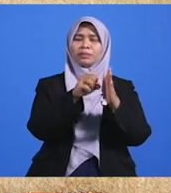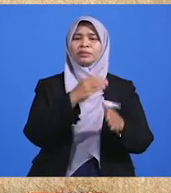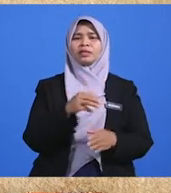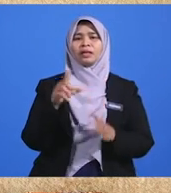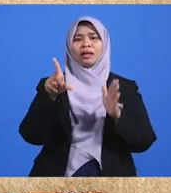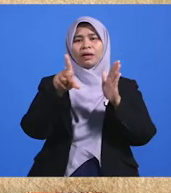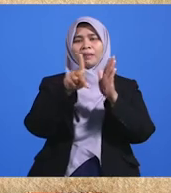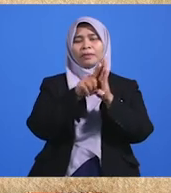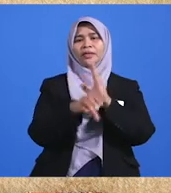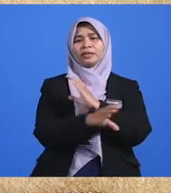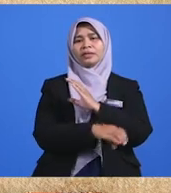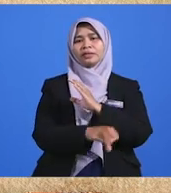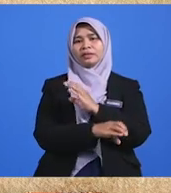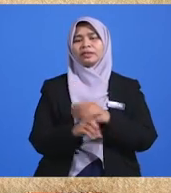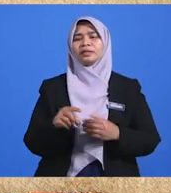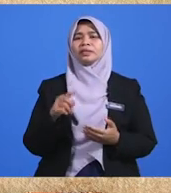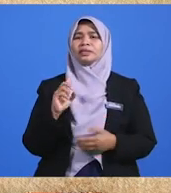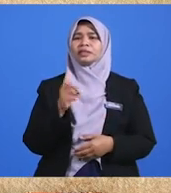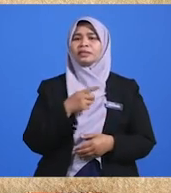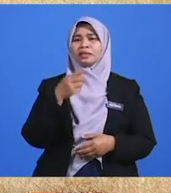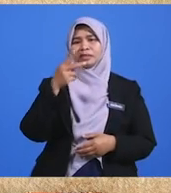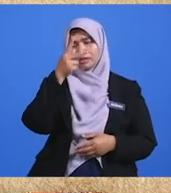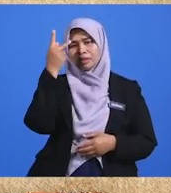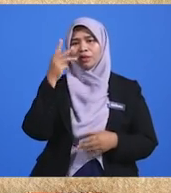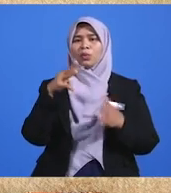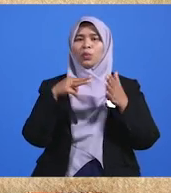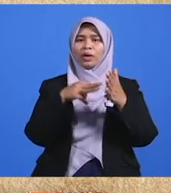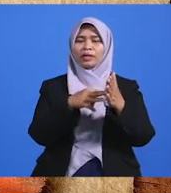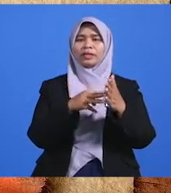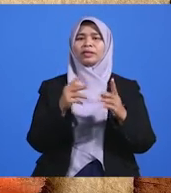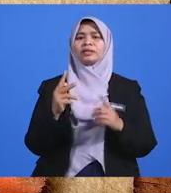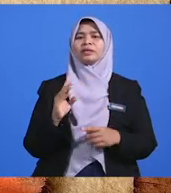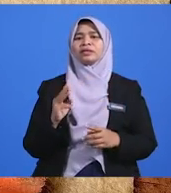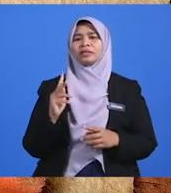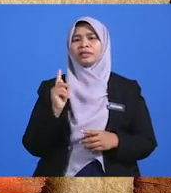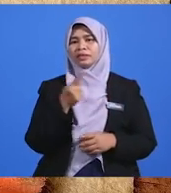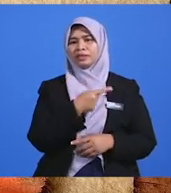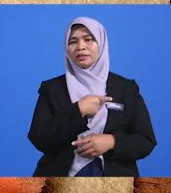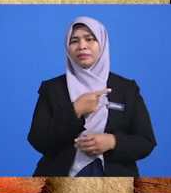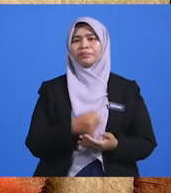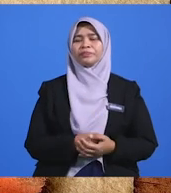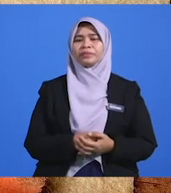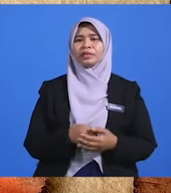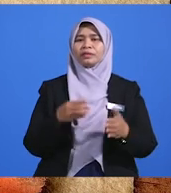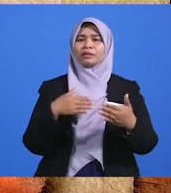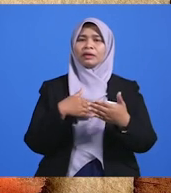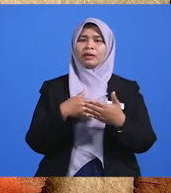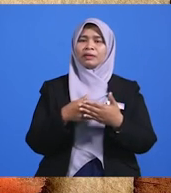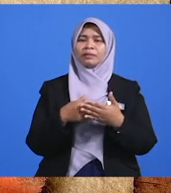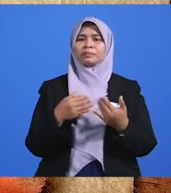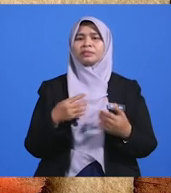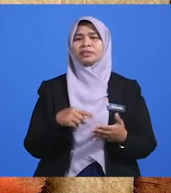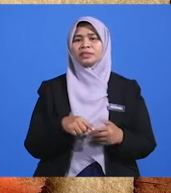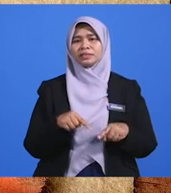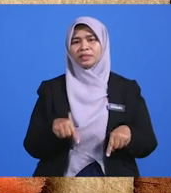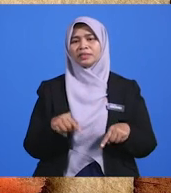negara ini kerana ianya juga mewakili kita sebagai satu negara yang bersatu. Baiklah murid-murid, sampai di sini dahulu pembelajaran